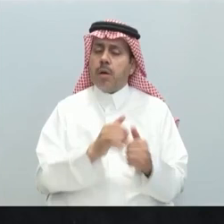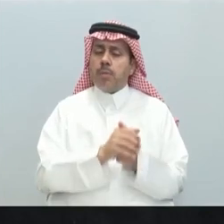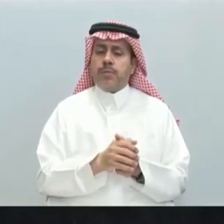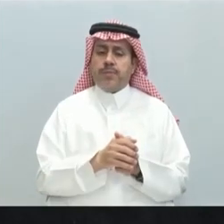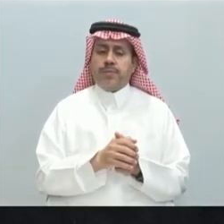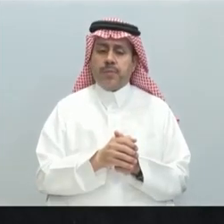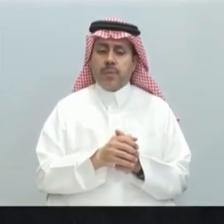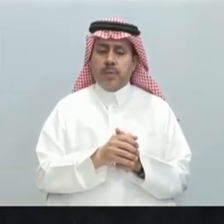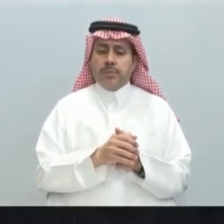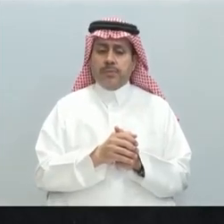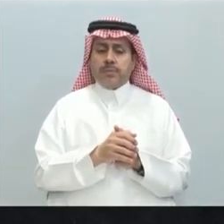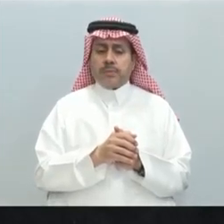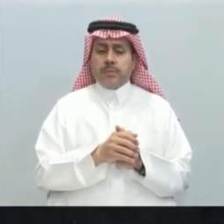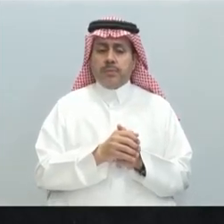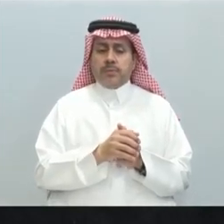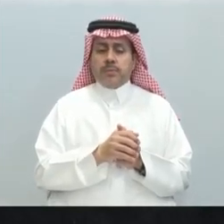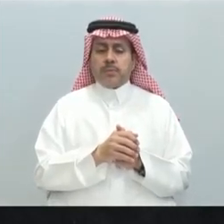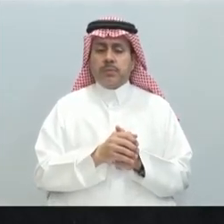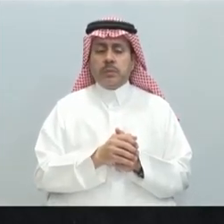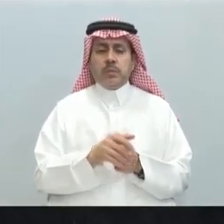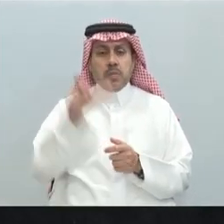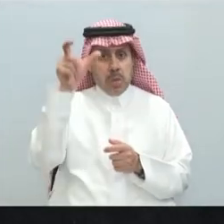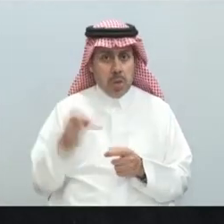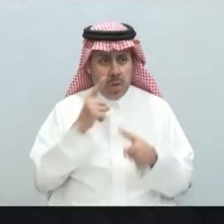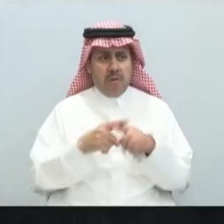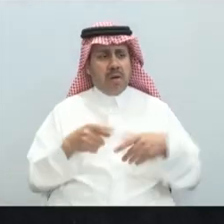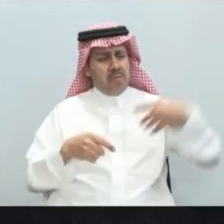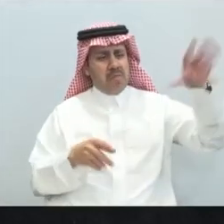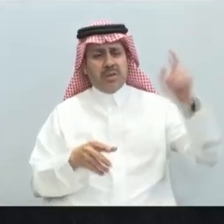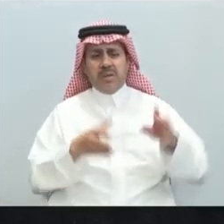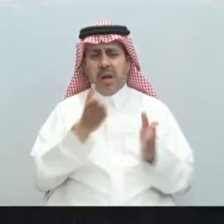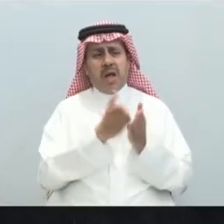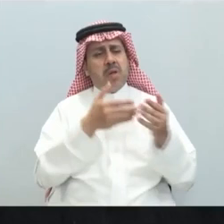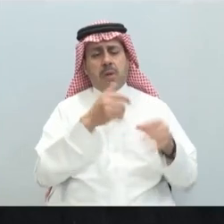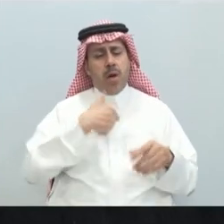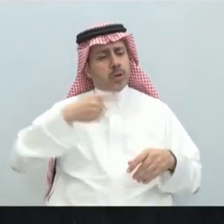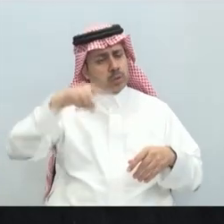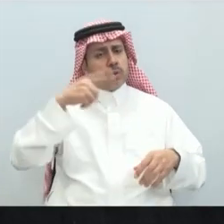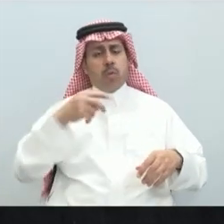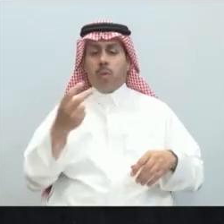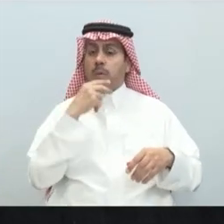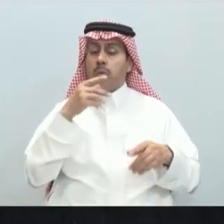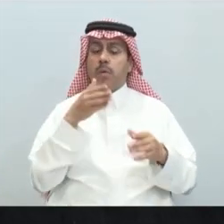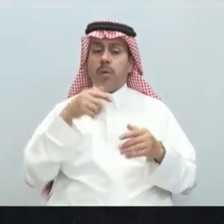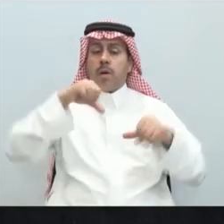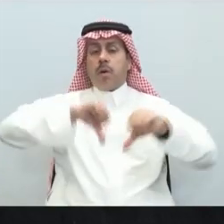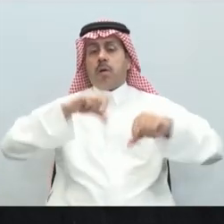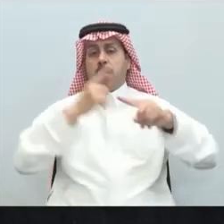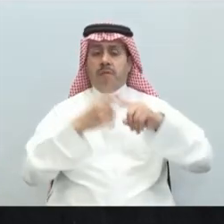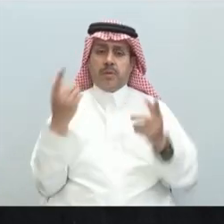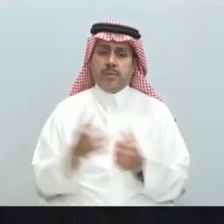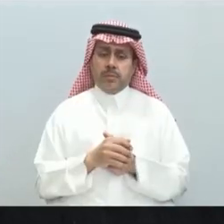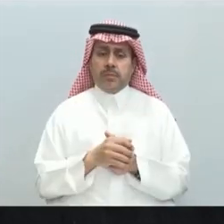ابتلي بتزيين الباطل له ويحسب انه على هدى وهو على الباطل وهذا كما قلت من